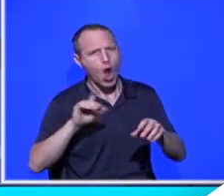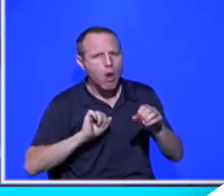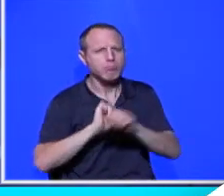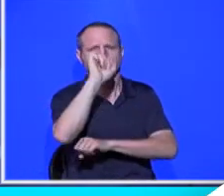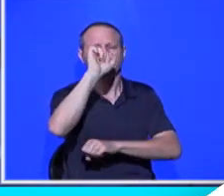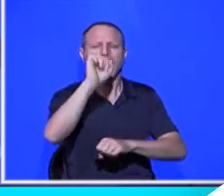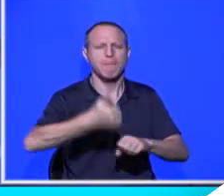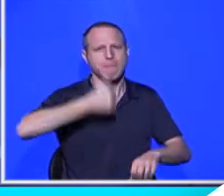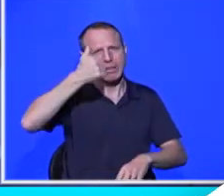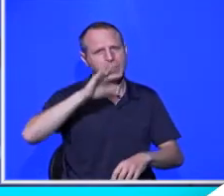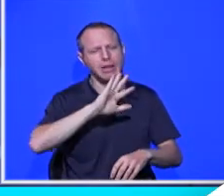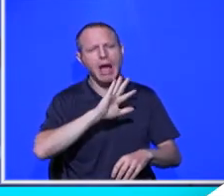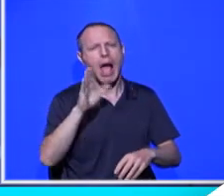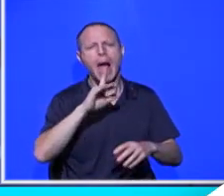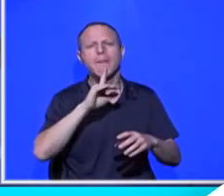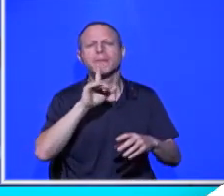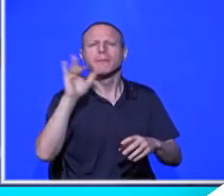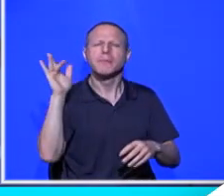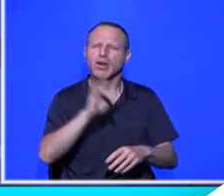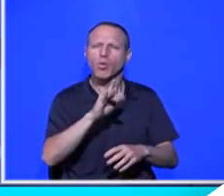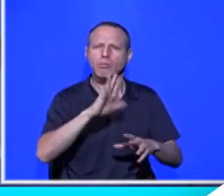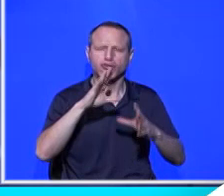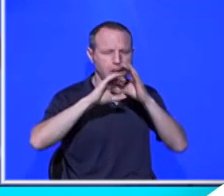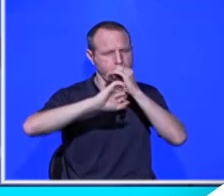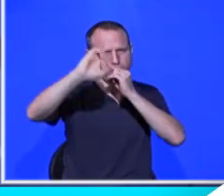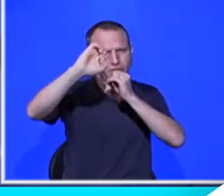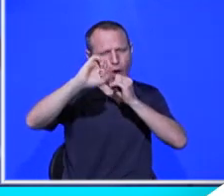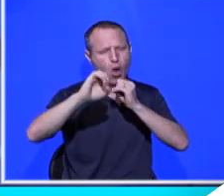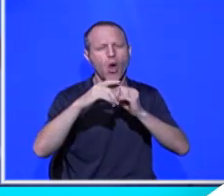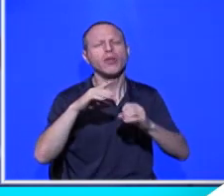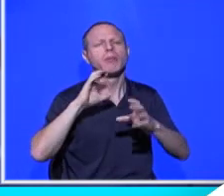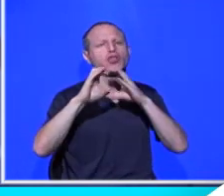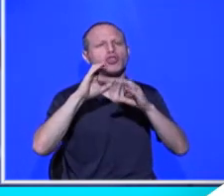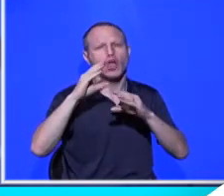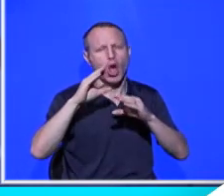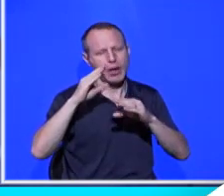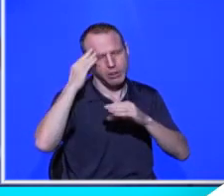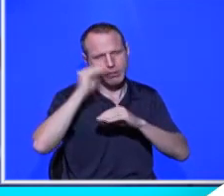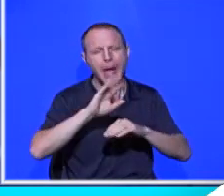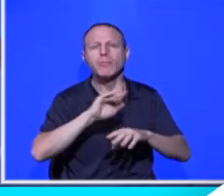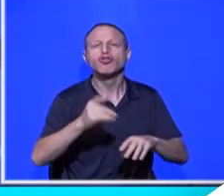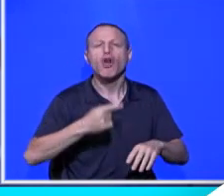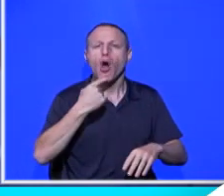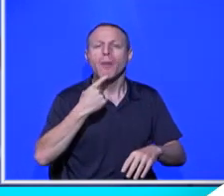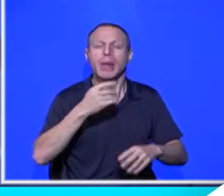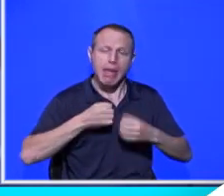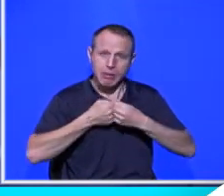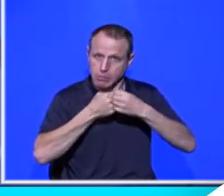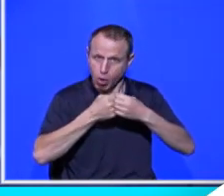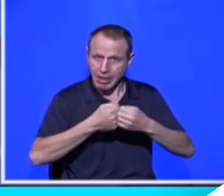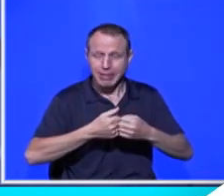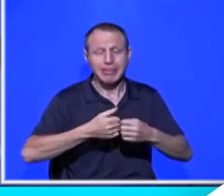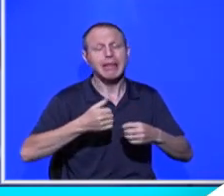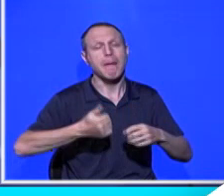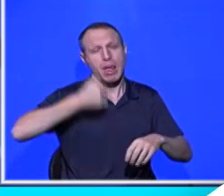תיגר על המנהיג, בניגוד למה שהשופרות בתקשורת מספרים, רק מי שקורא תיגר על המנהיג יכול לרשת אותו. וההוכחה שאני צודק, זה